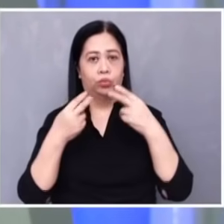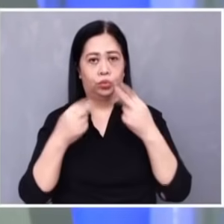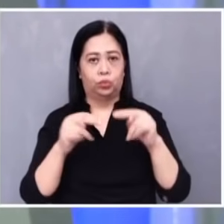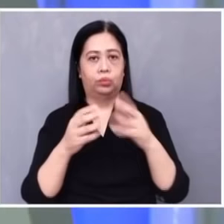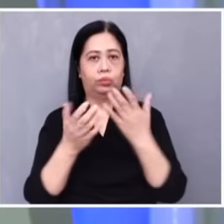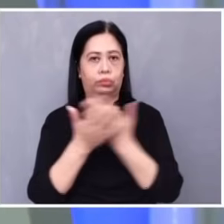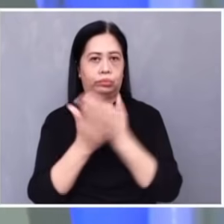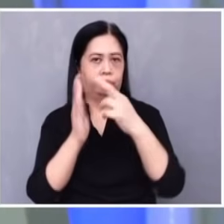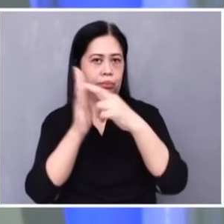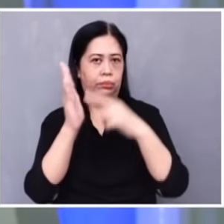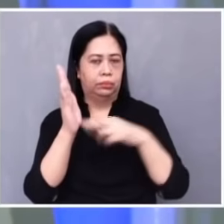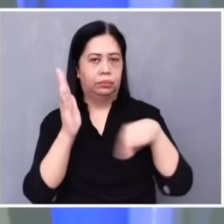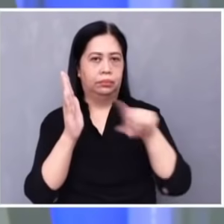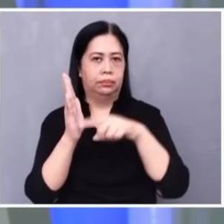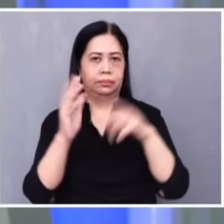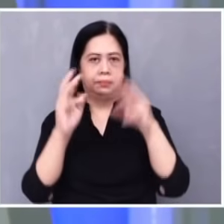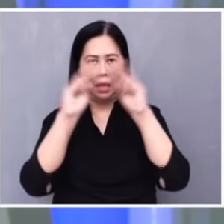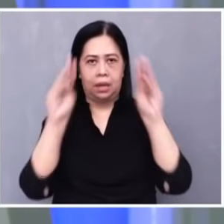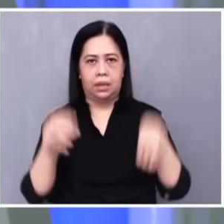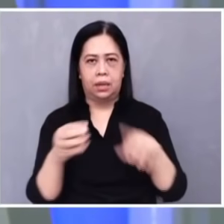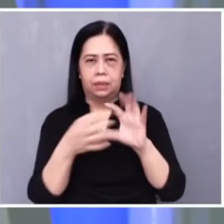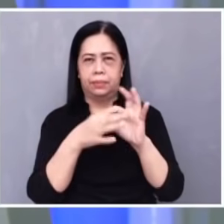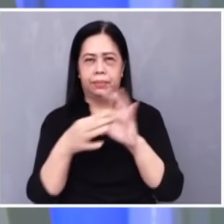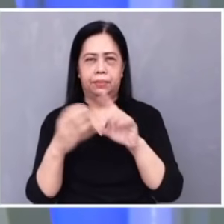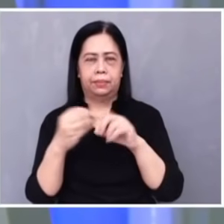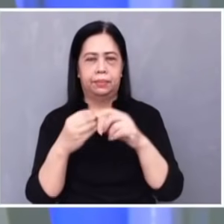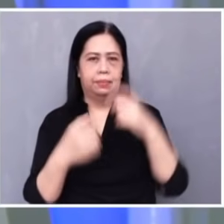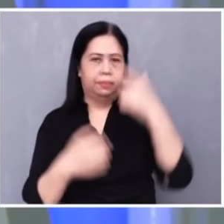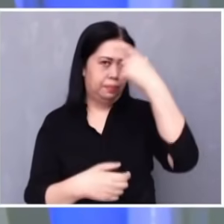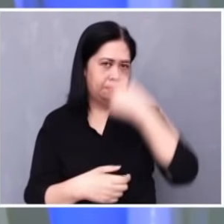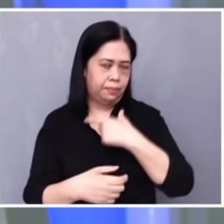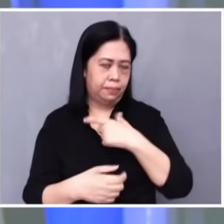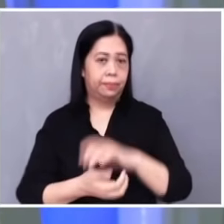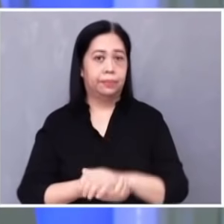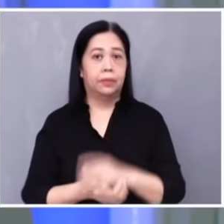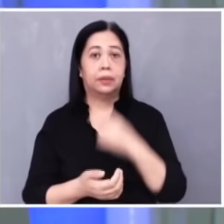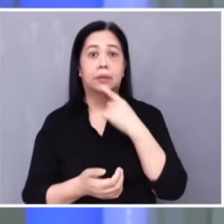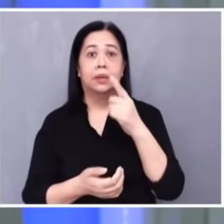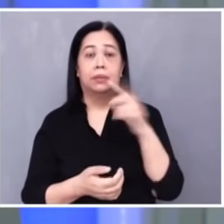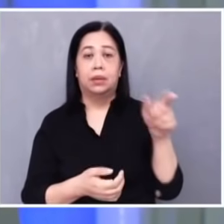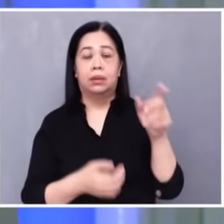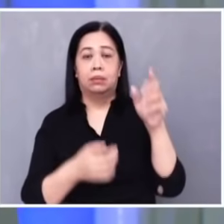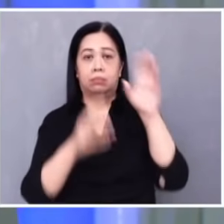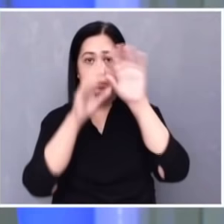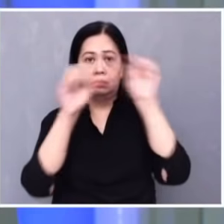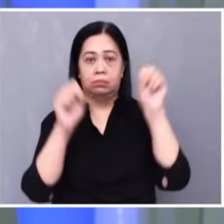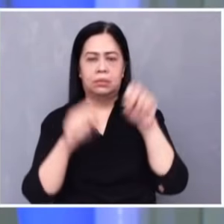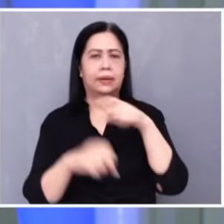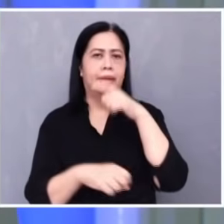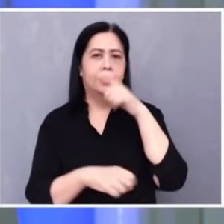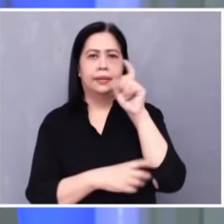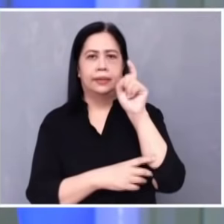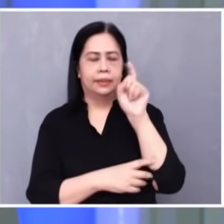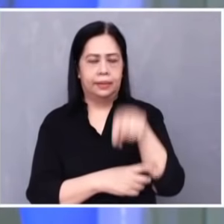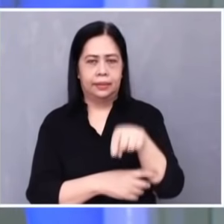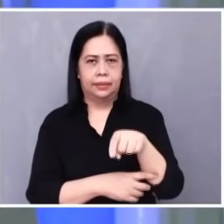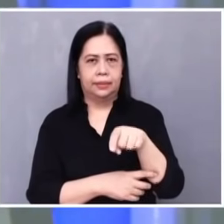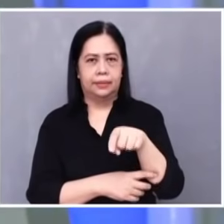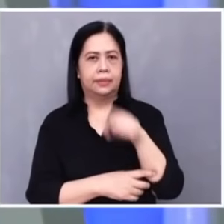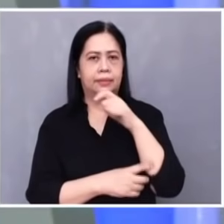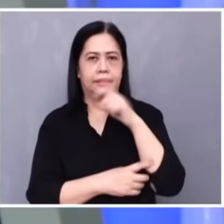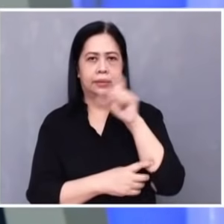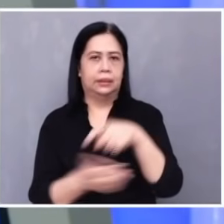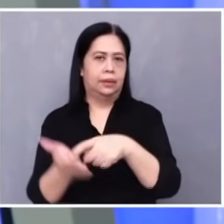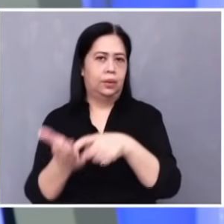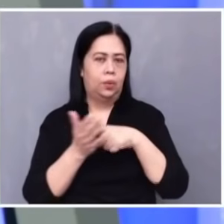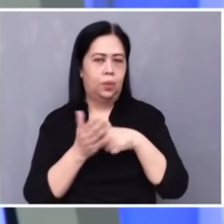ng Malacañang kaugnay ng pagsuot ng face shield. Ayon po sa palasyo, hindi na po mandatory ang pagsuot